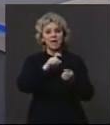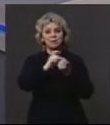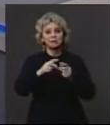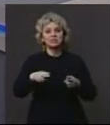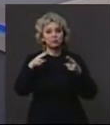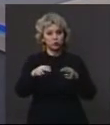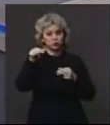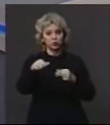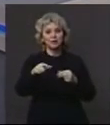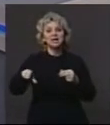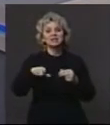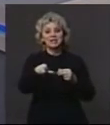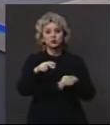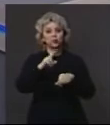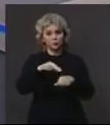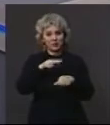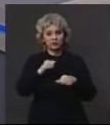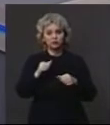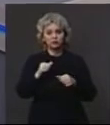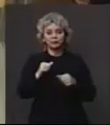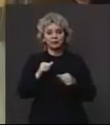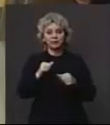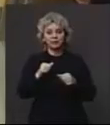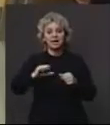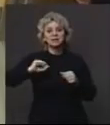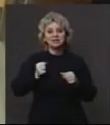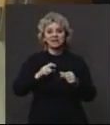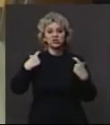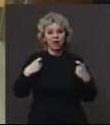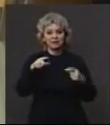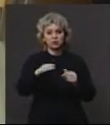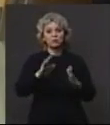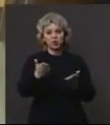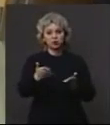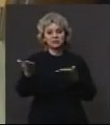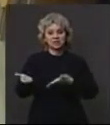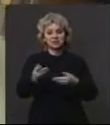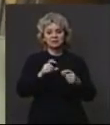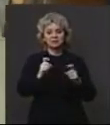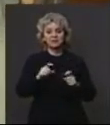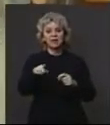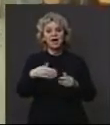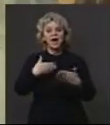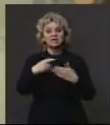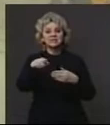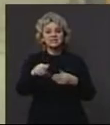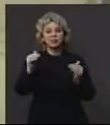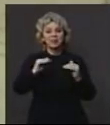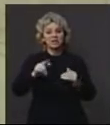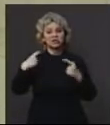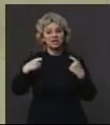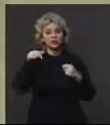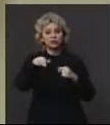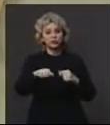с преступностью – Донскую милицию. Товарищи офицеры, прошу садиться. В активе у младших